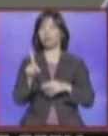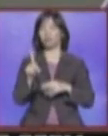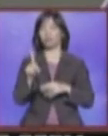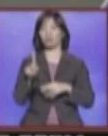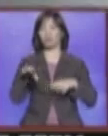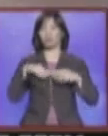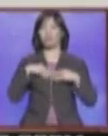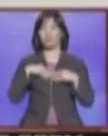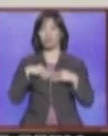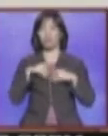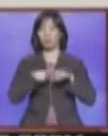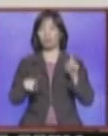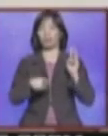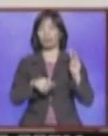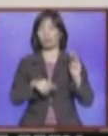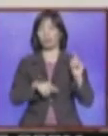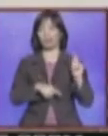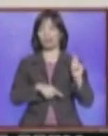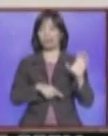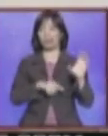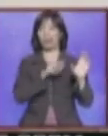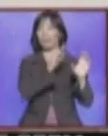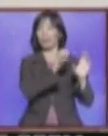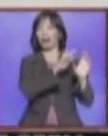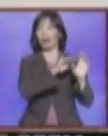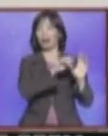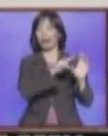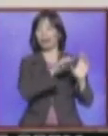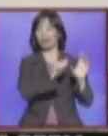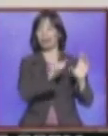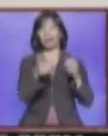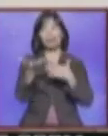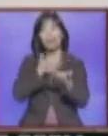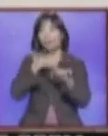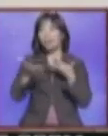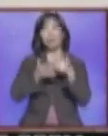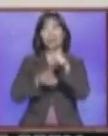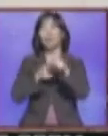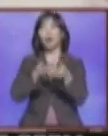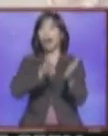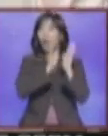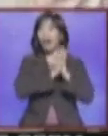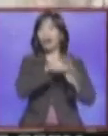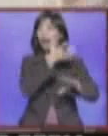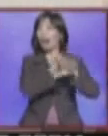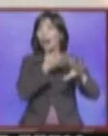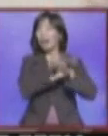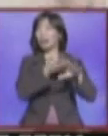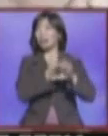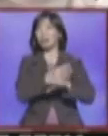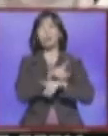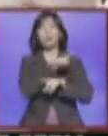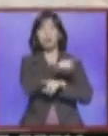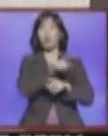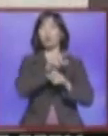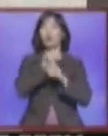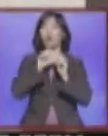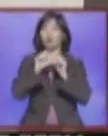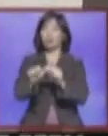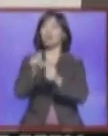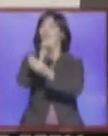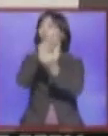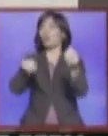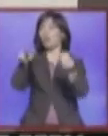MTC. Kahit na po nag-appeal sila, hindi pa rin po i-stay. Ibig sabihin, hindi ito yung revocation order